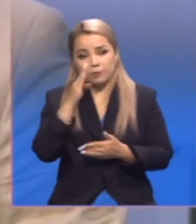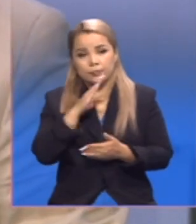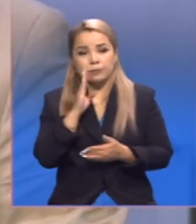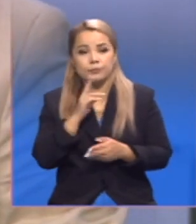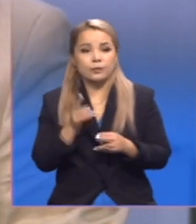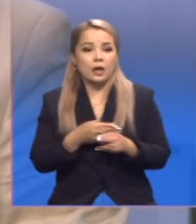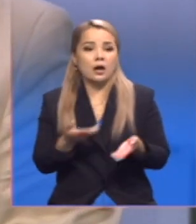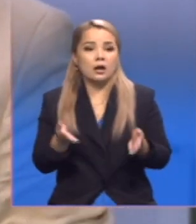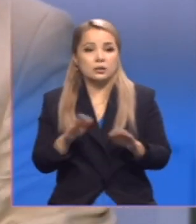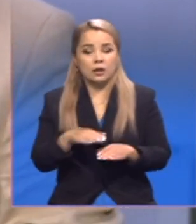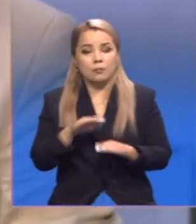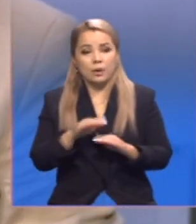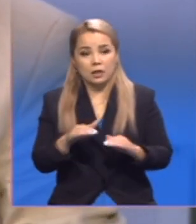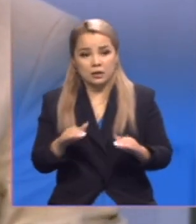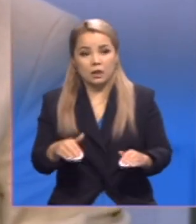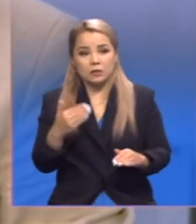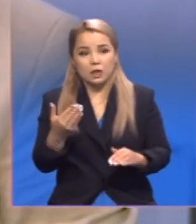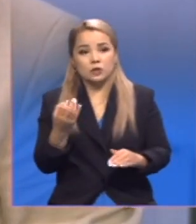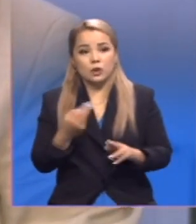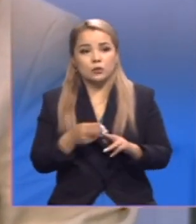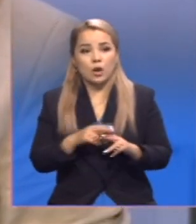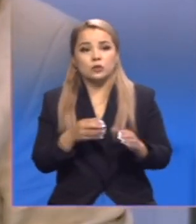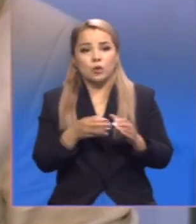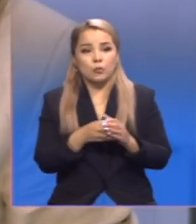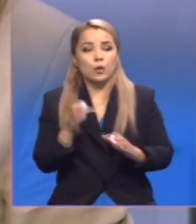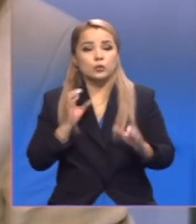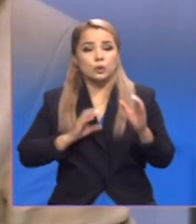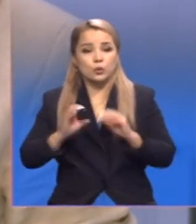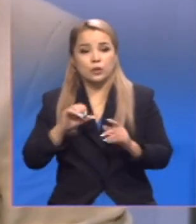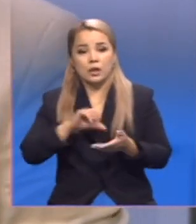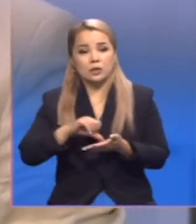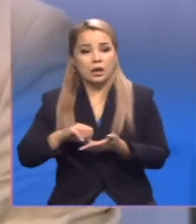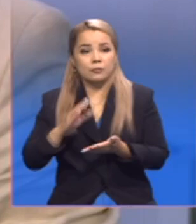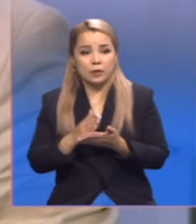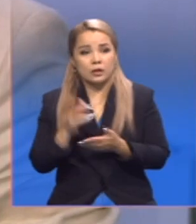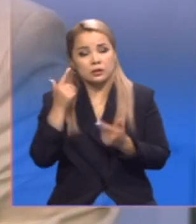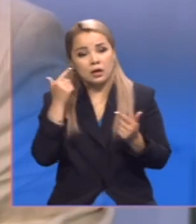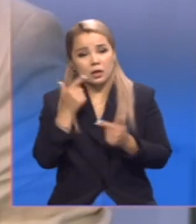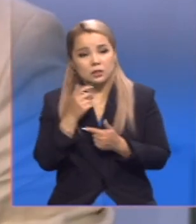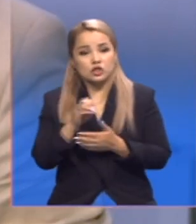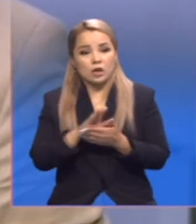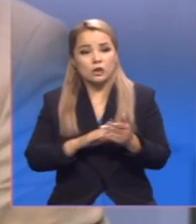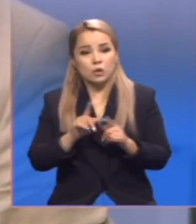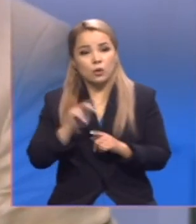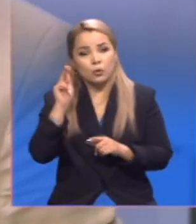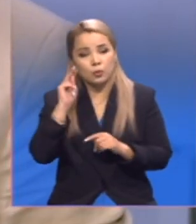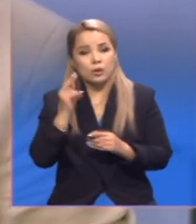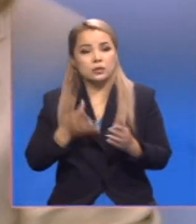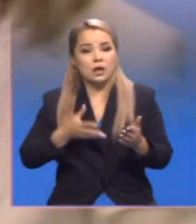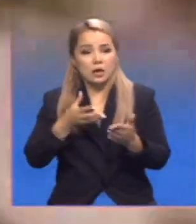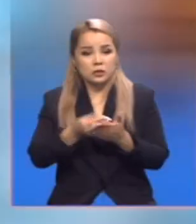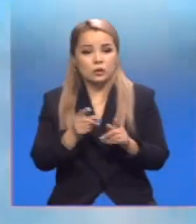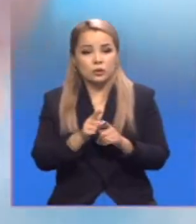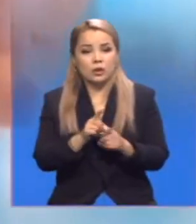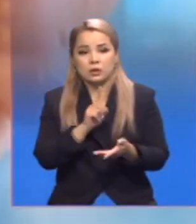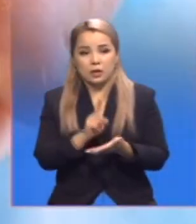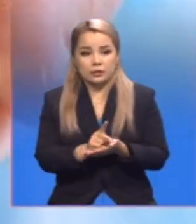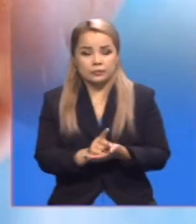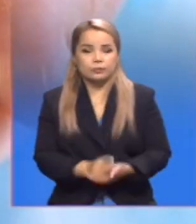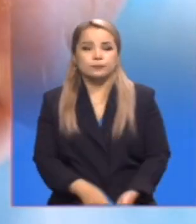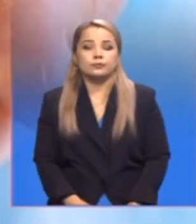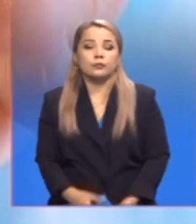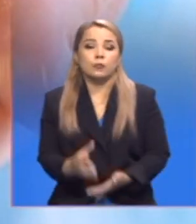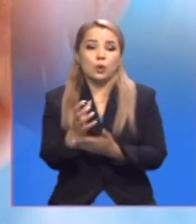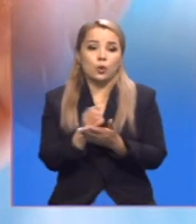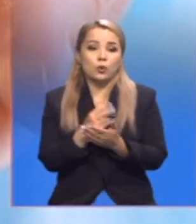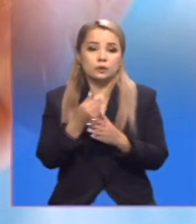қамқорынсыз қалған балалар, немесе осындай топтағы студенттерге білімін әрі қарай жалғастыру үшін оқуын төлеп беруге.